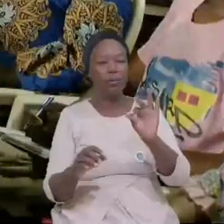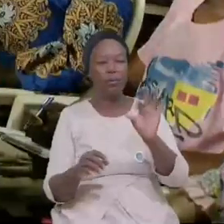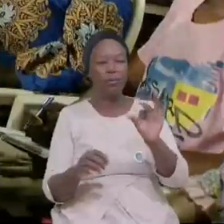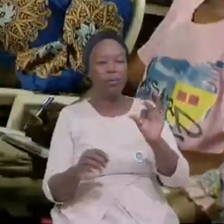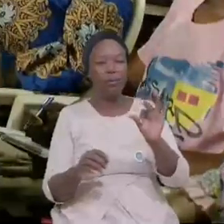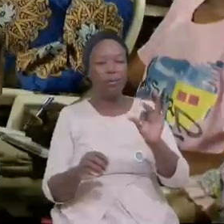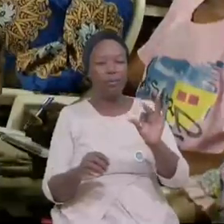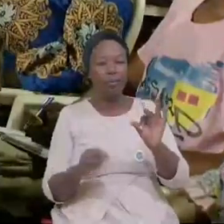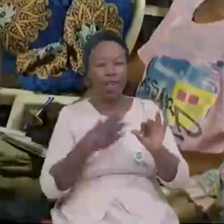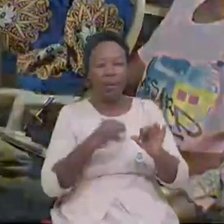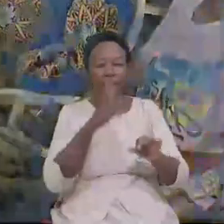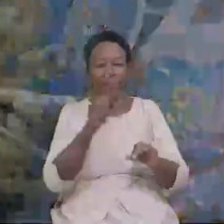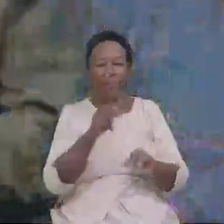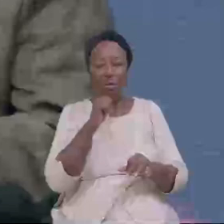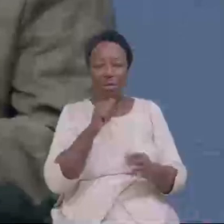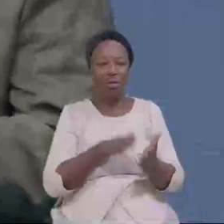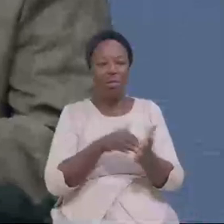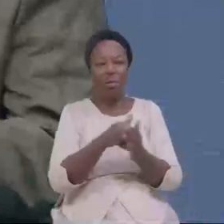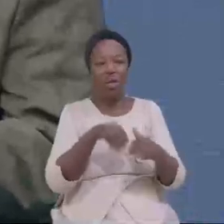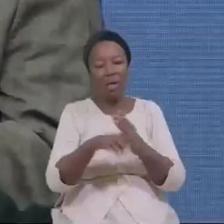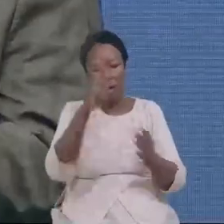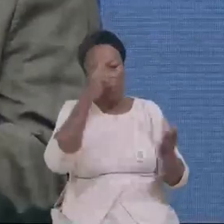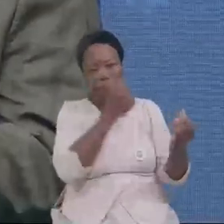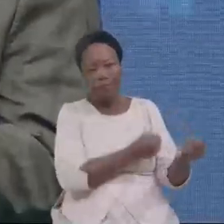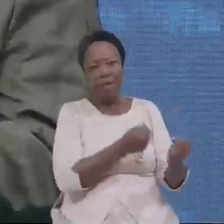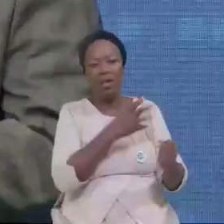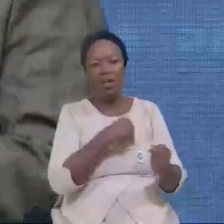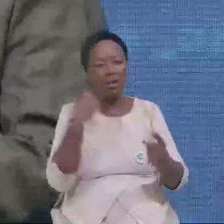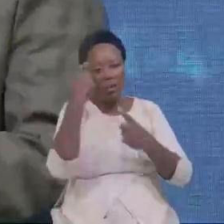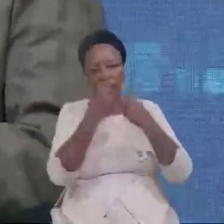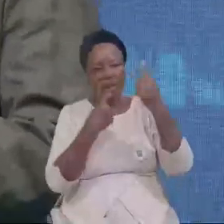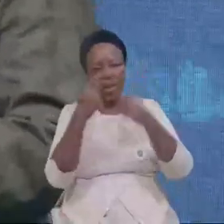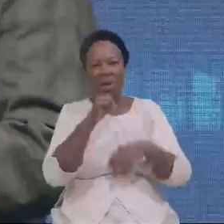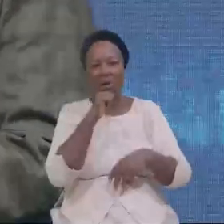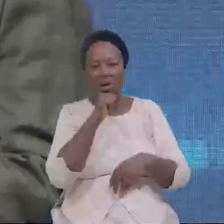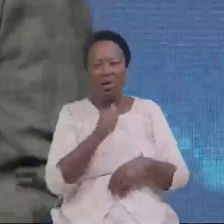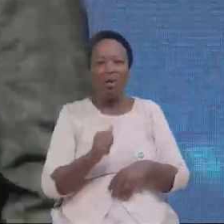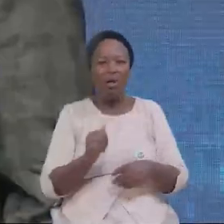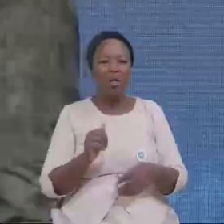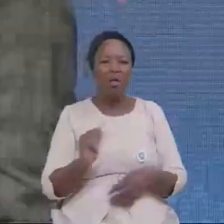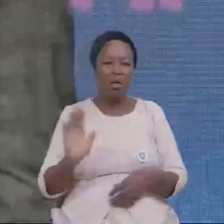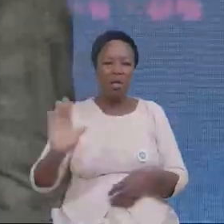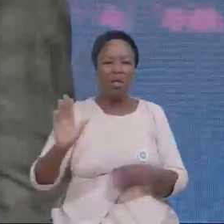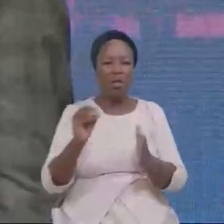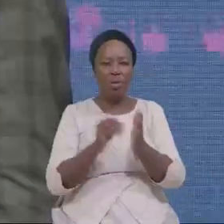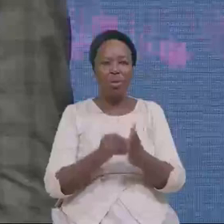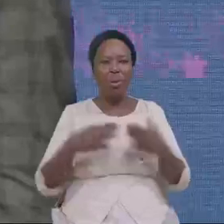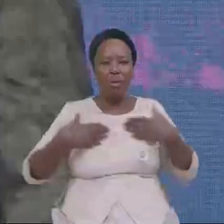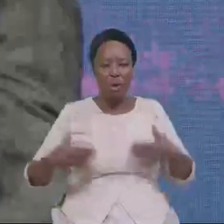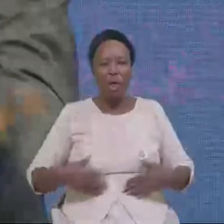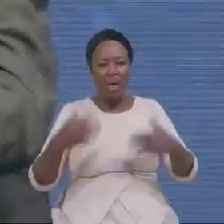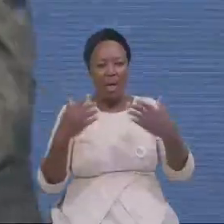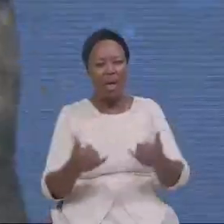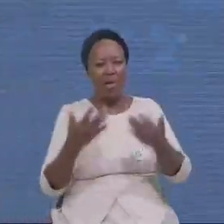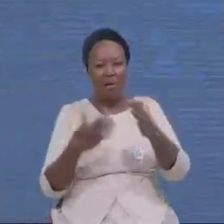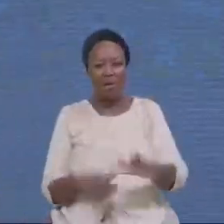Verset 19. Et sans faiblir dans la foi, il ne considéra point que son corps était déjà usé.